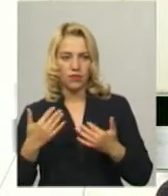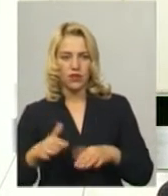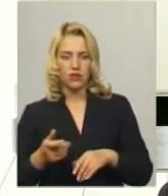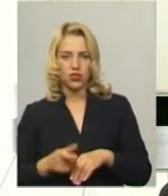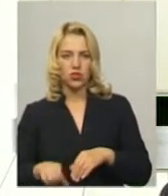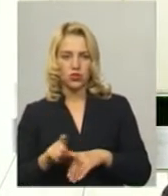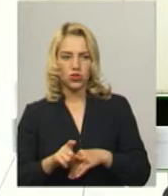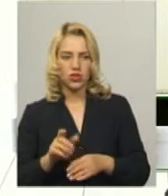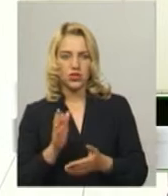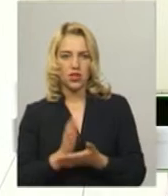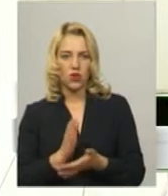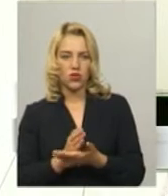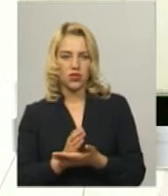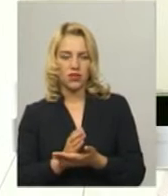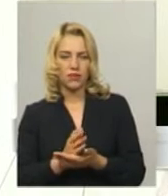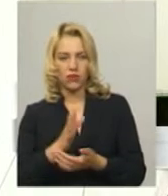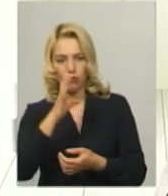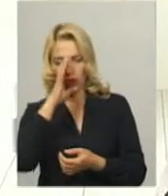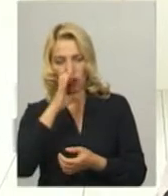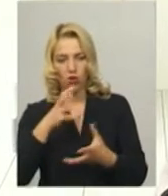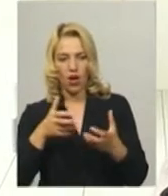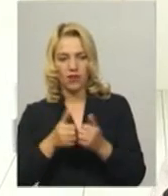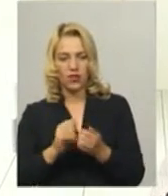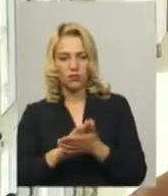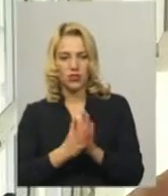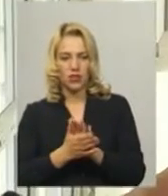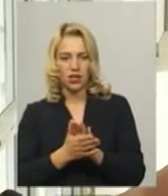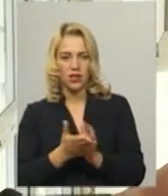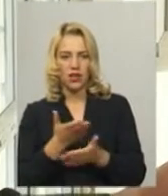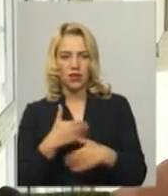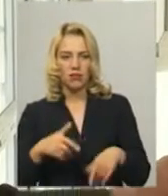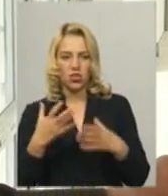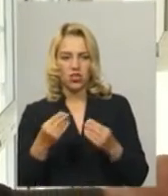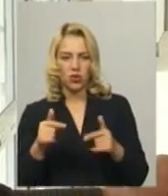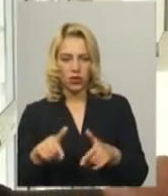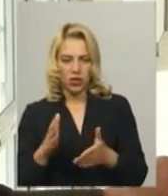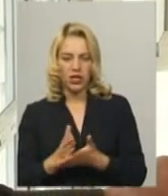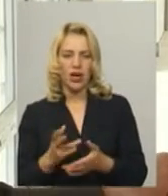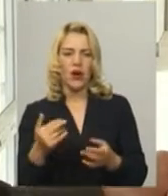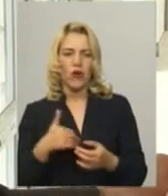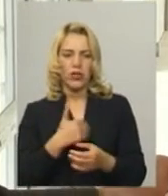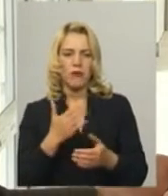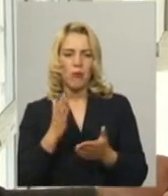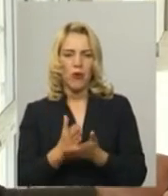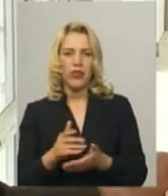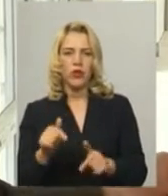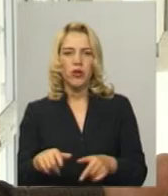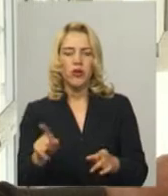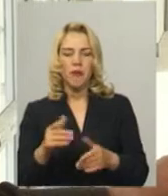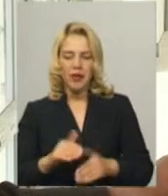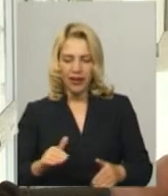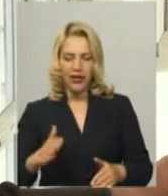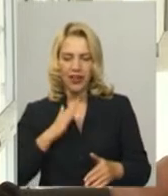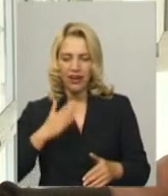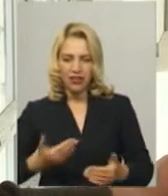дуже знаходиться в поганому аварійному стані. Ми ще тут є, ми хочемо тут бути, щоб наші діти тут жили, і ми тут